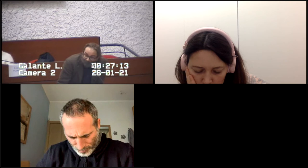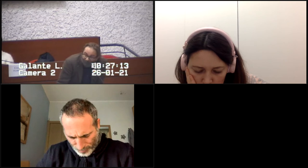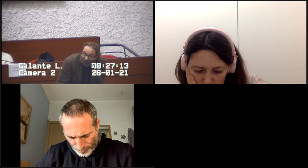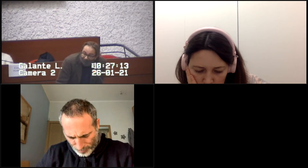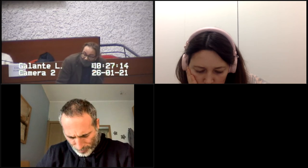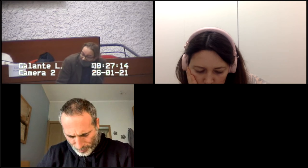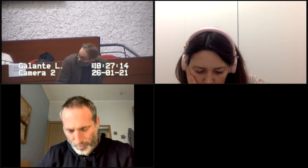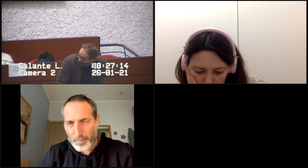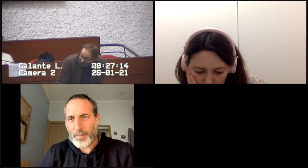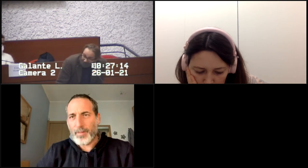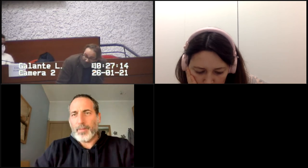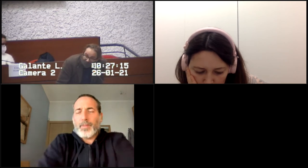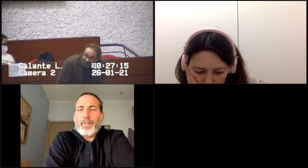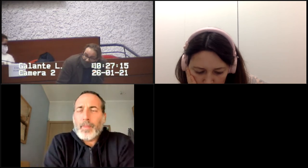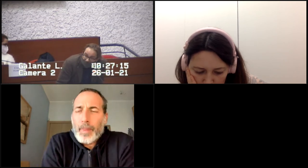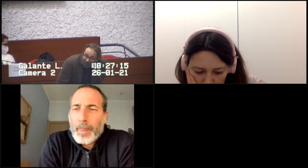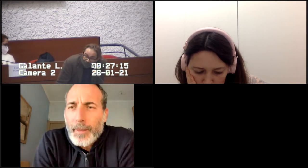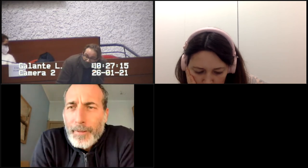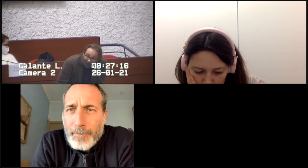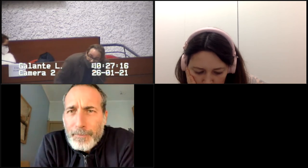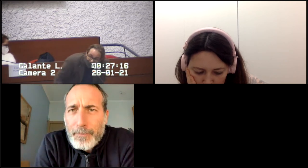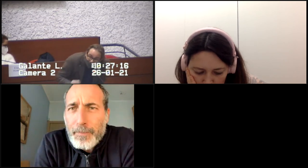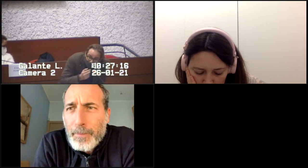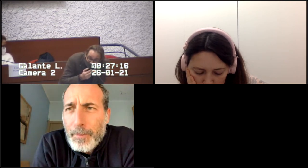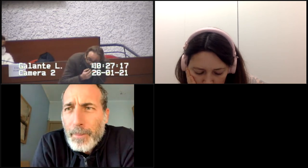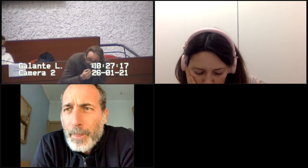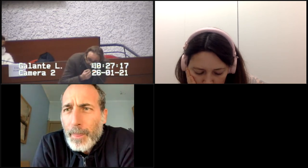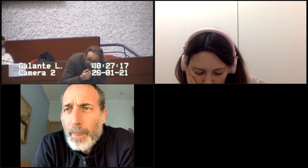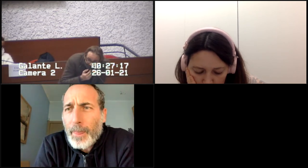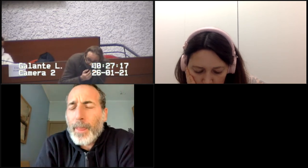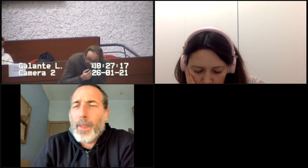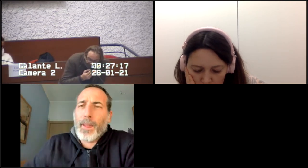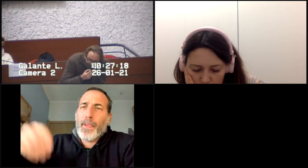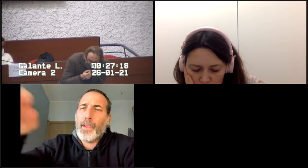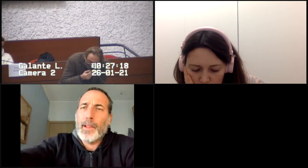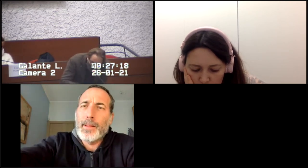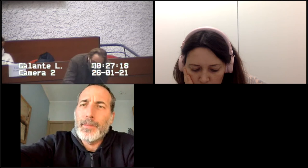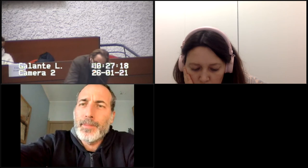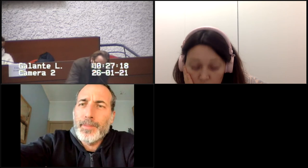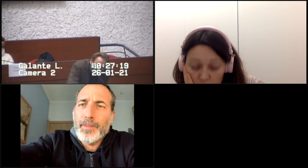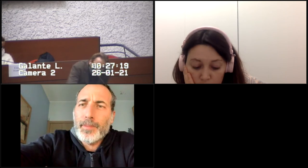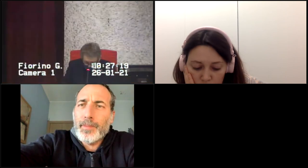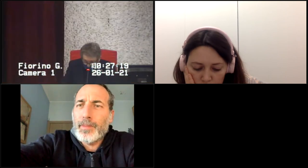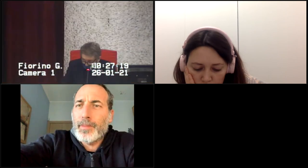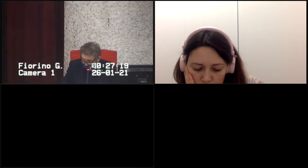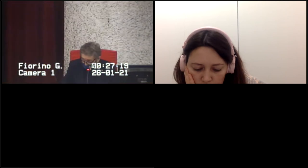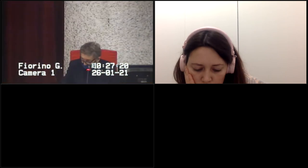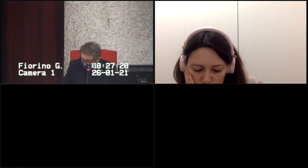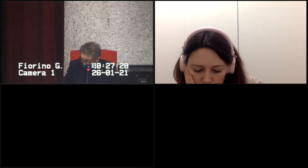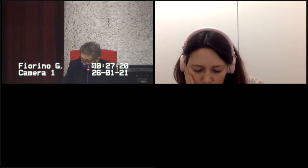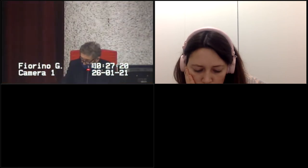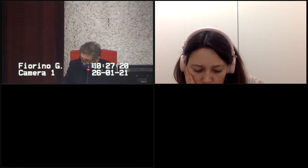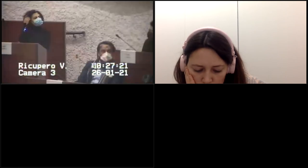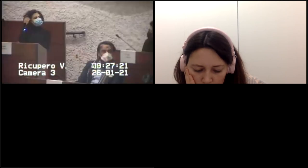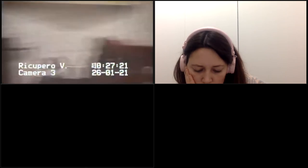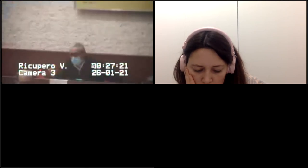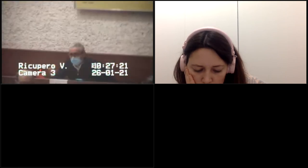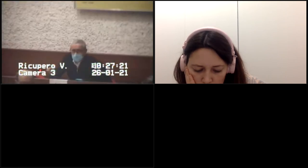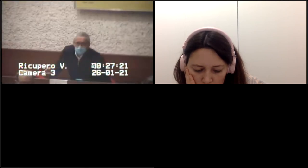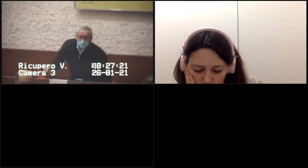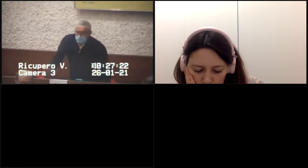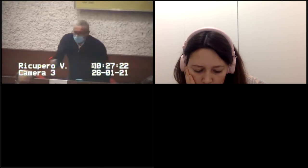consigliera Floridi e il consigliere Vino, e quindi anche il nostro voto sarà d'astensione. Lista di Stefano Sindaco,